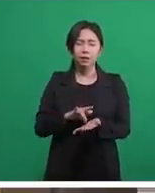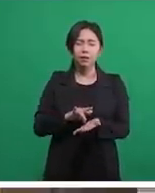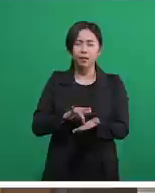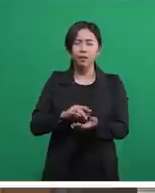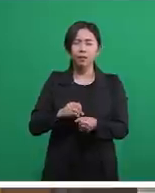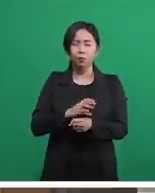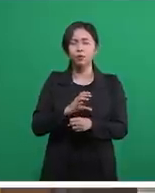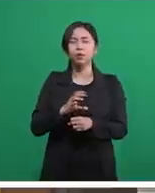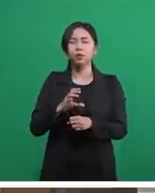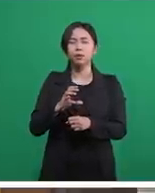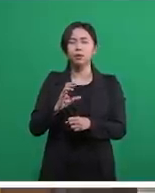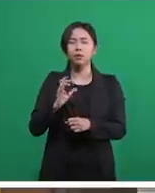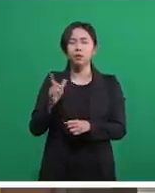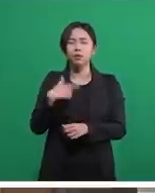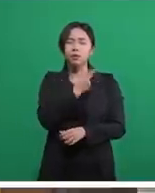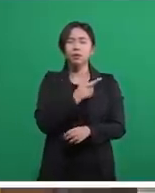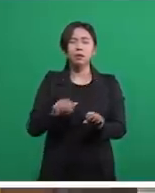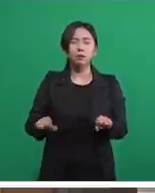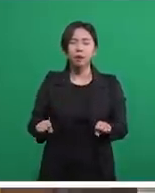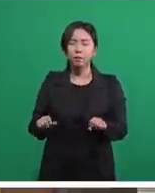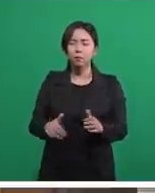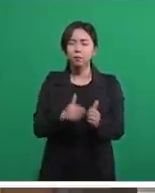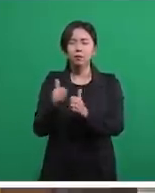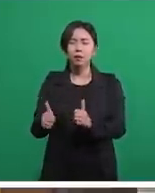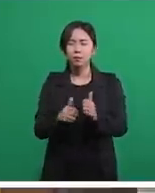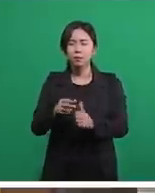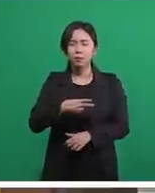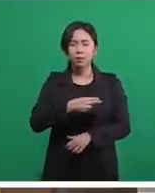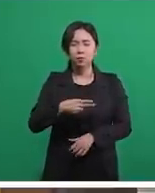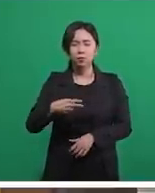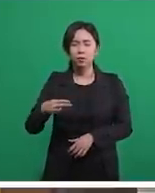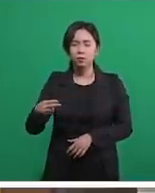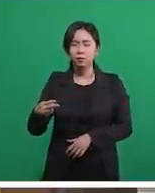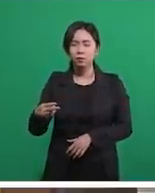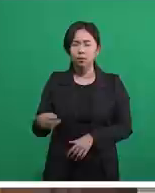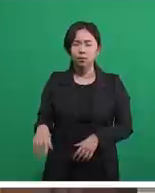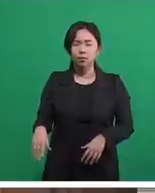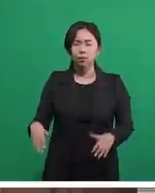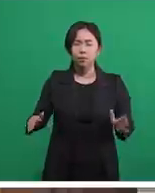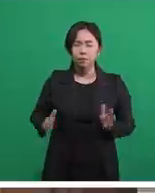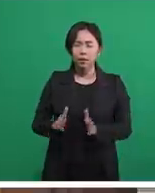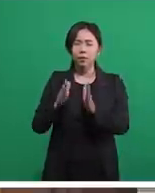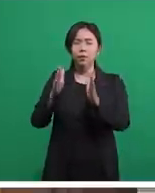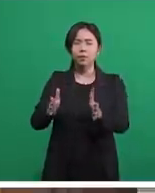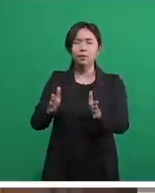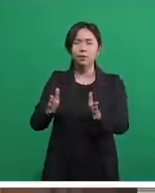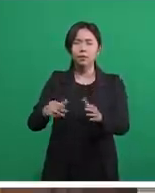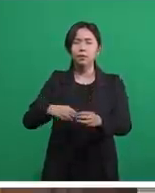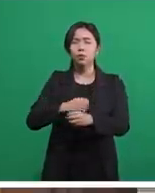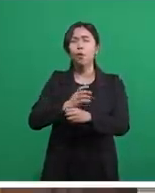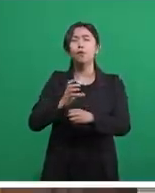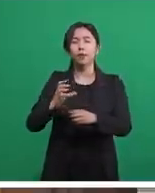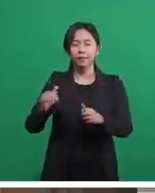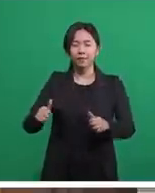tengah-tengah pandemi ini. Kami dimampukan bersama bangsa dan negeri kami dapat melewati pandemi